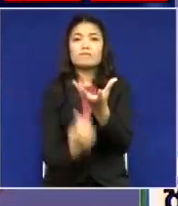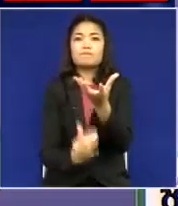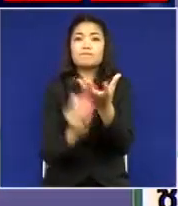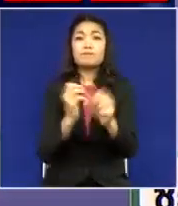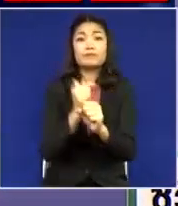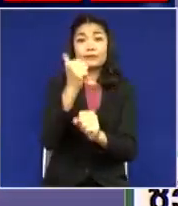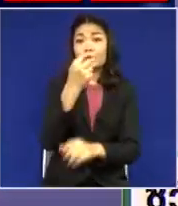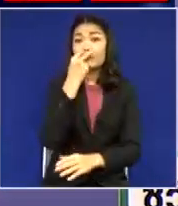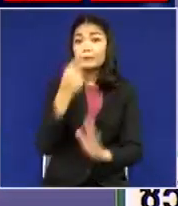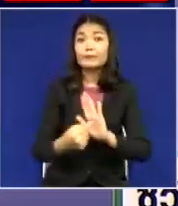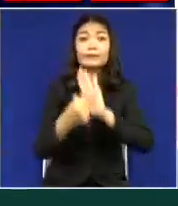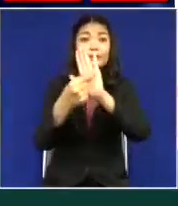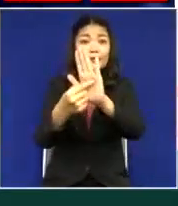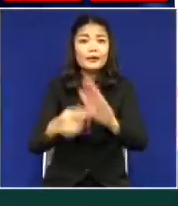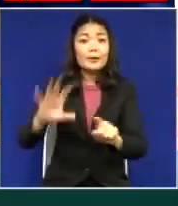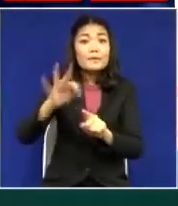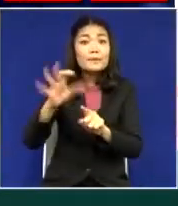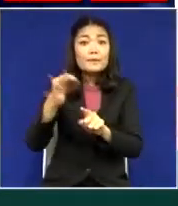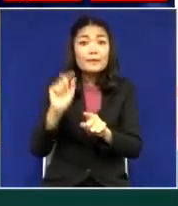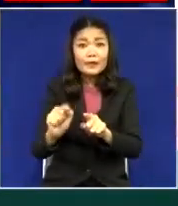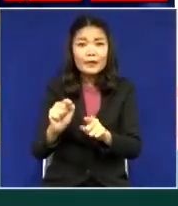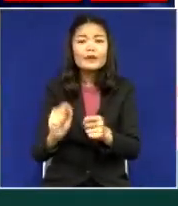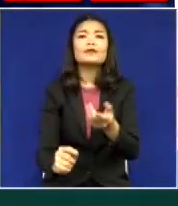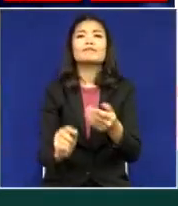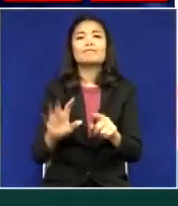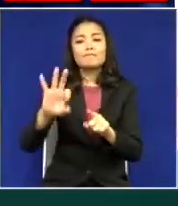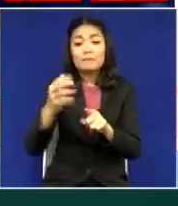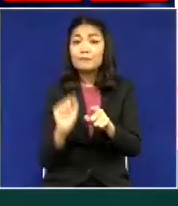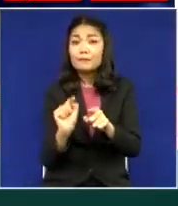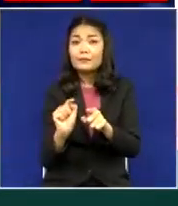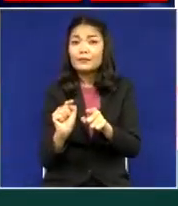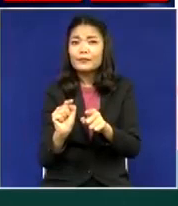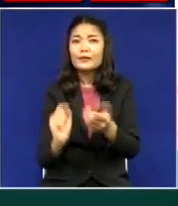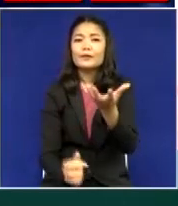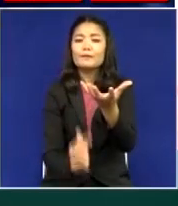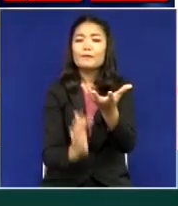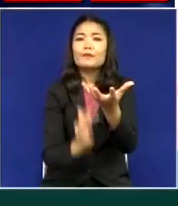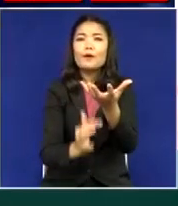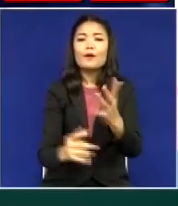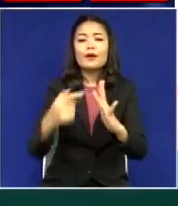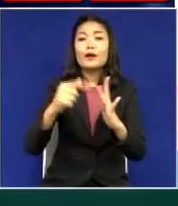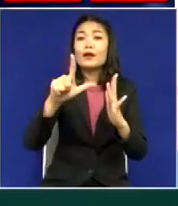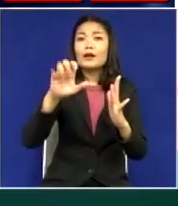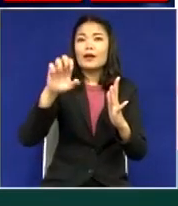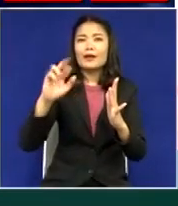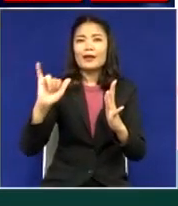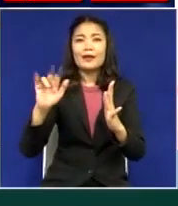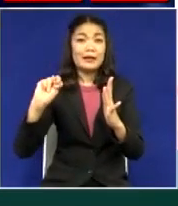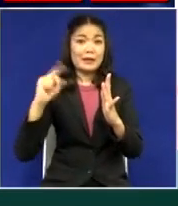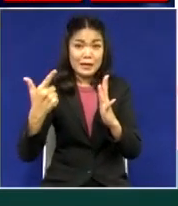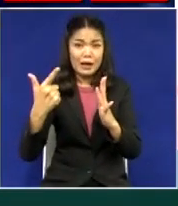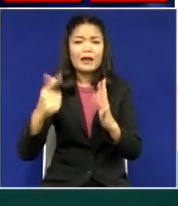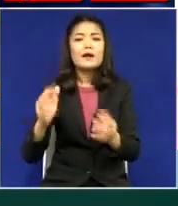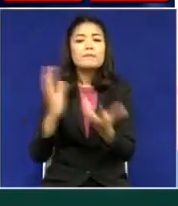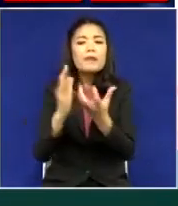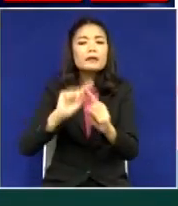ที่อยู่ตรงหน้านี้ก็จะเป็นกะเพรานะครับเป็นต้มกะเพรานะครับทำเป็นแกงเรียงซึ่งผสมผักหลายๆชนิดเพื่อเพิ่มรสชาติ